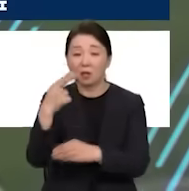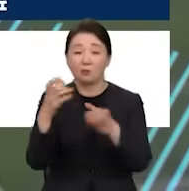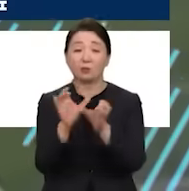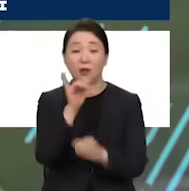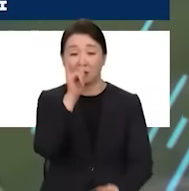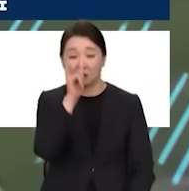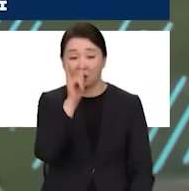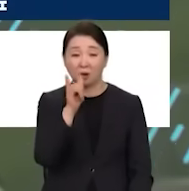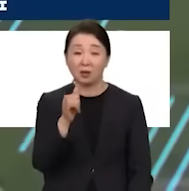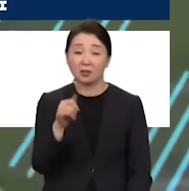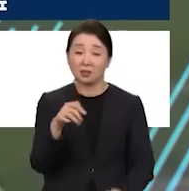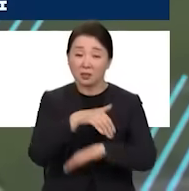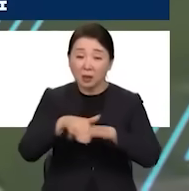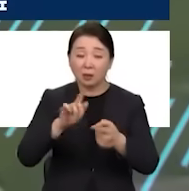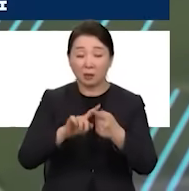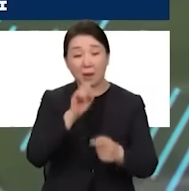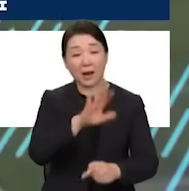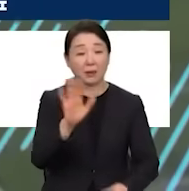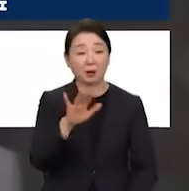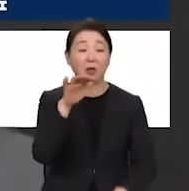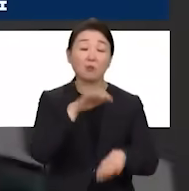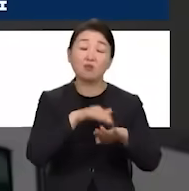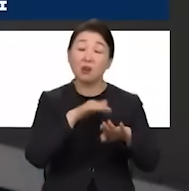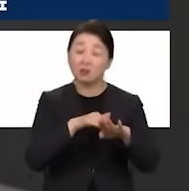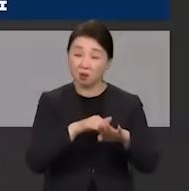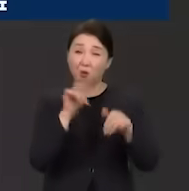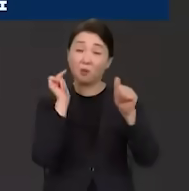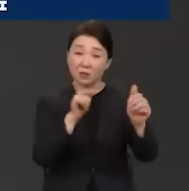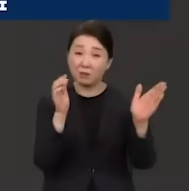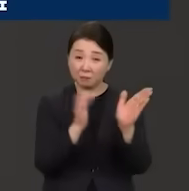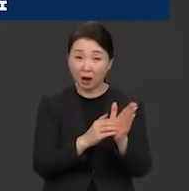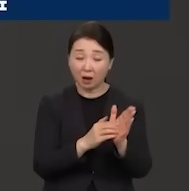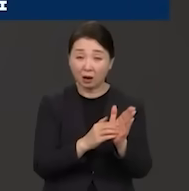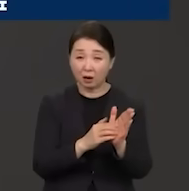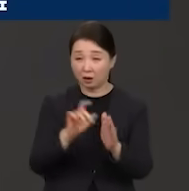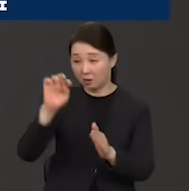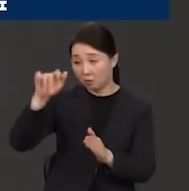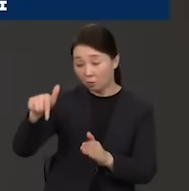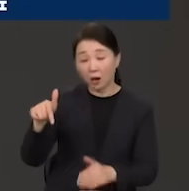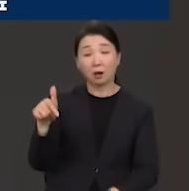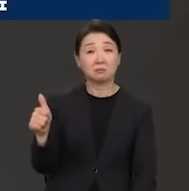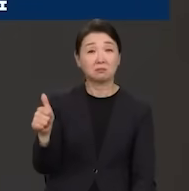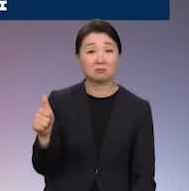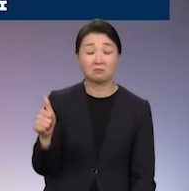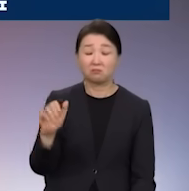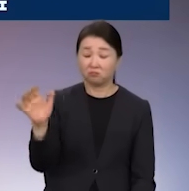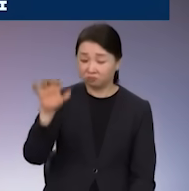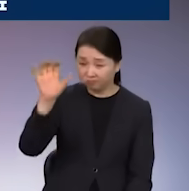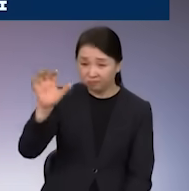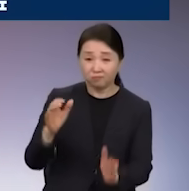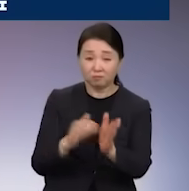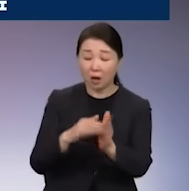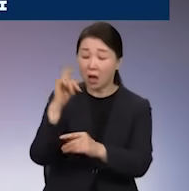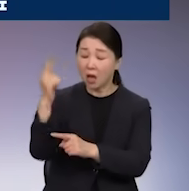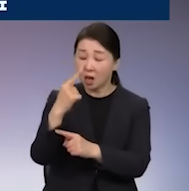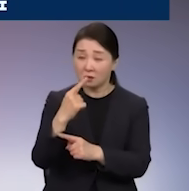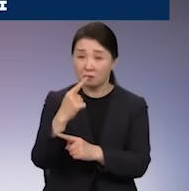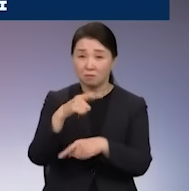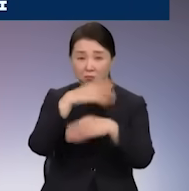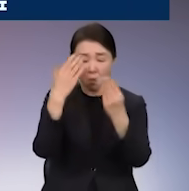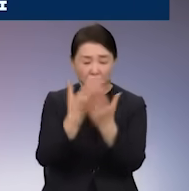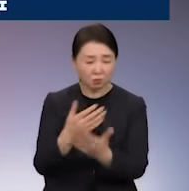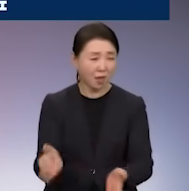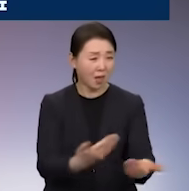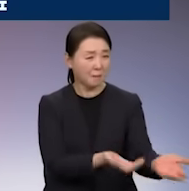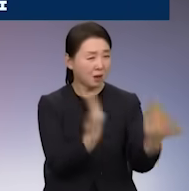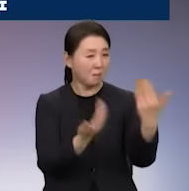하고 훈련으로 미리 예약을 걸어놓은 거예요. 그러자 곽 사령관이 강하게 나무라며 헬기 부대 출동을